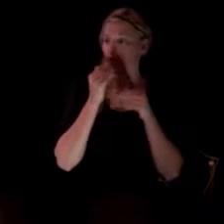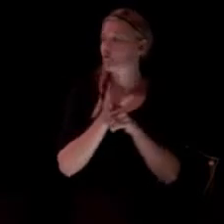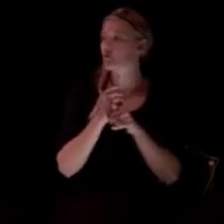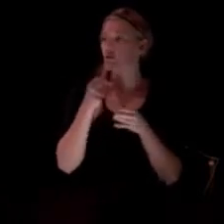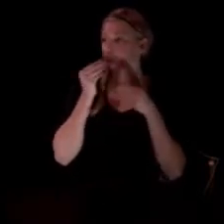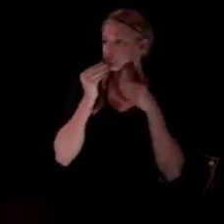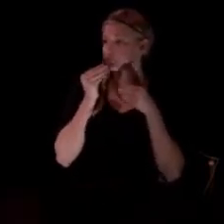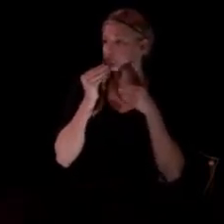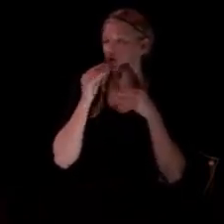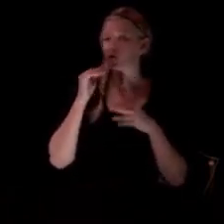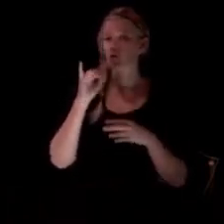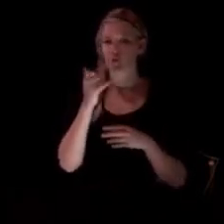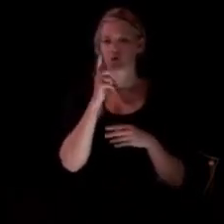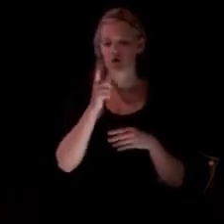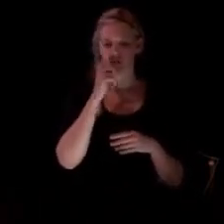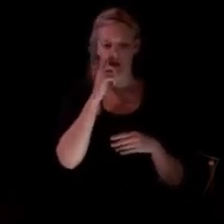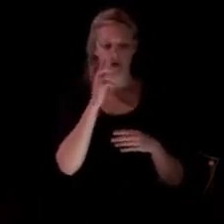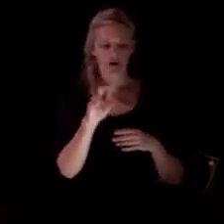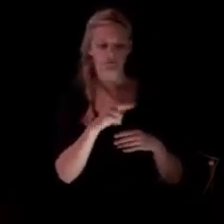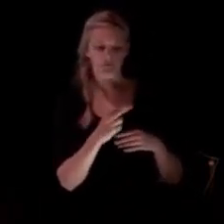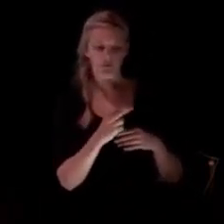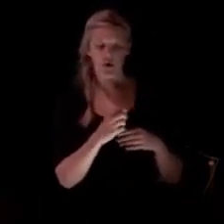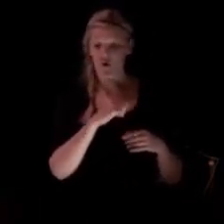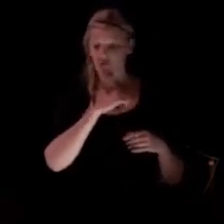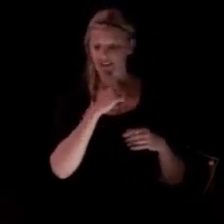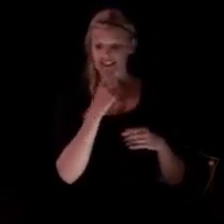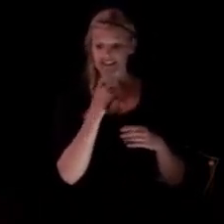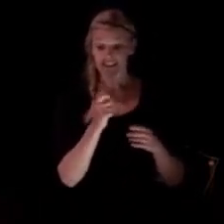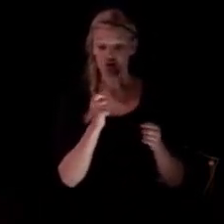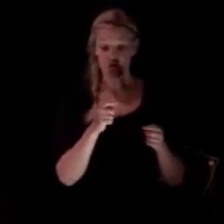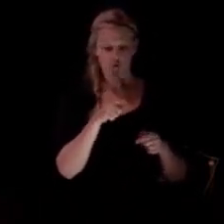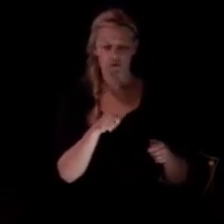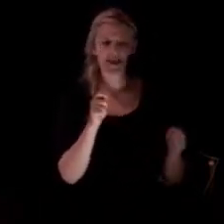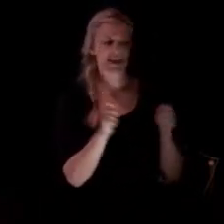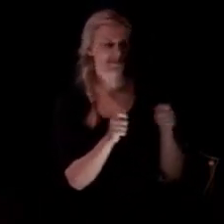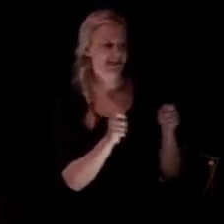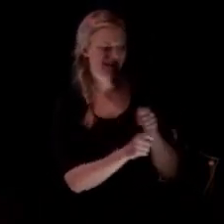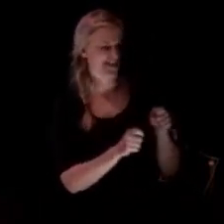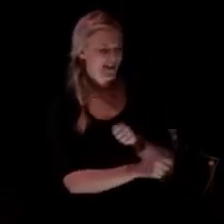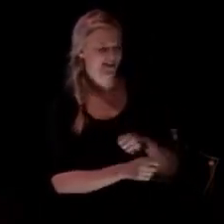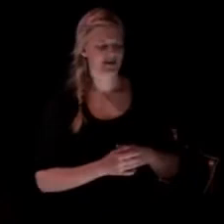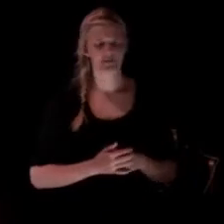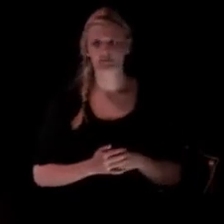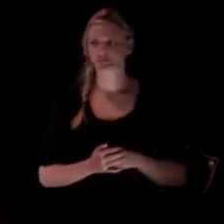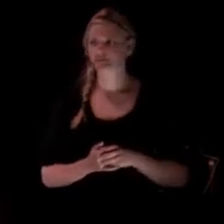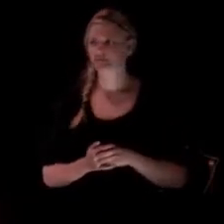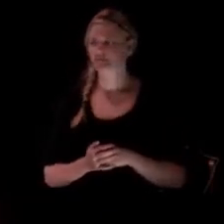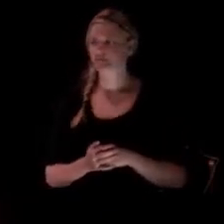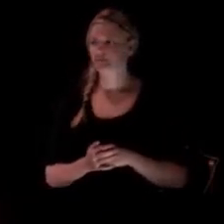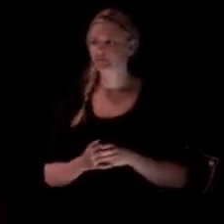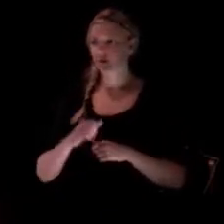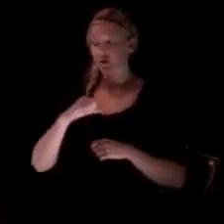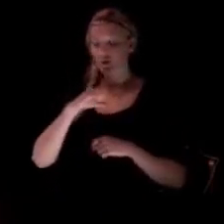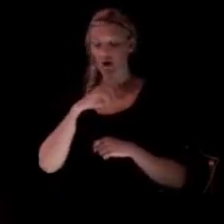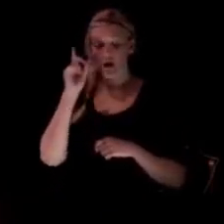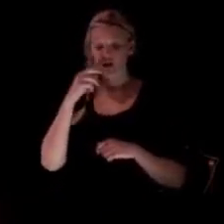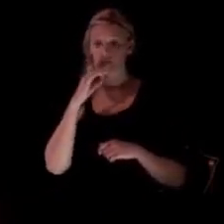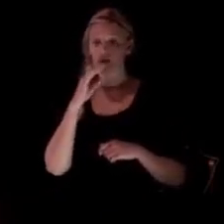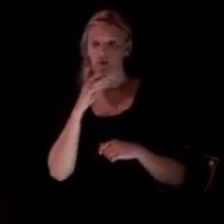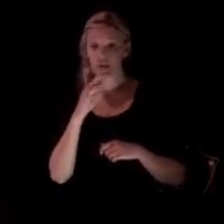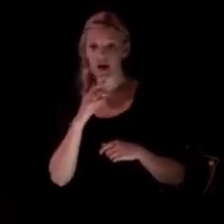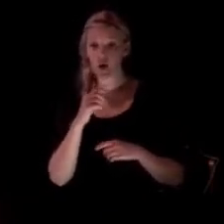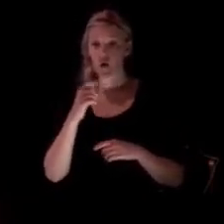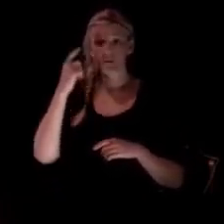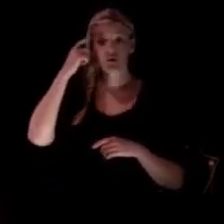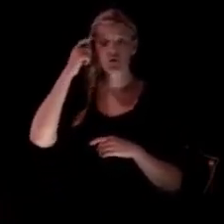da? Jo, det vel fordi at mamma sitter der og kommer til å rette på alt jeg sier. Og, så det å kunne snakke, det å bli trodd,